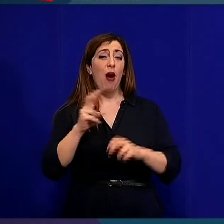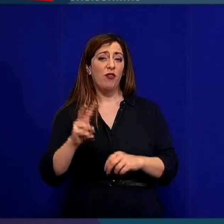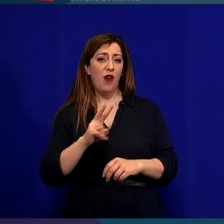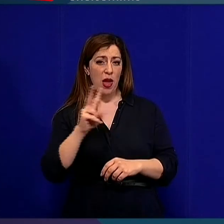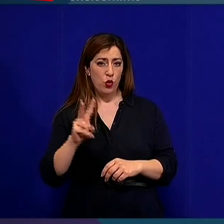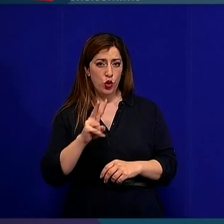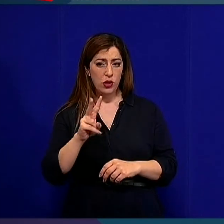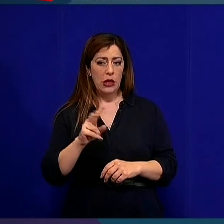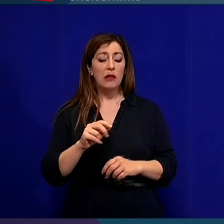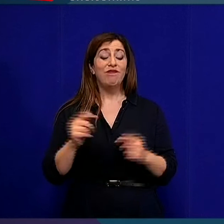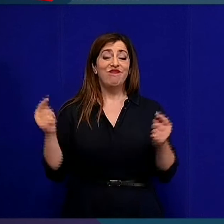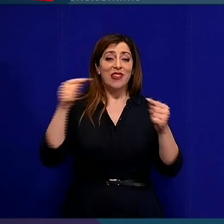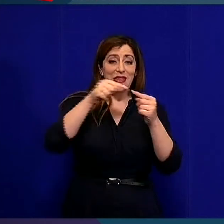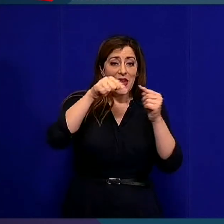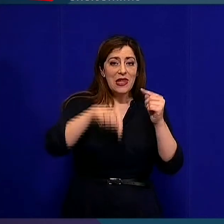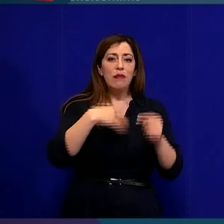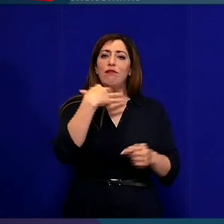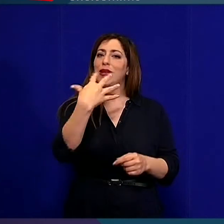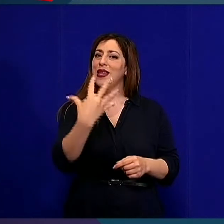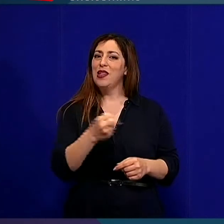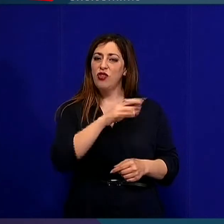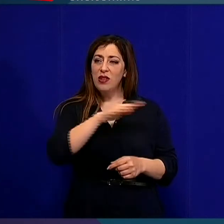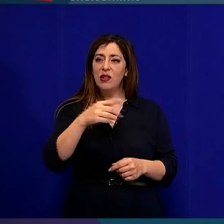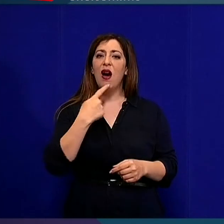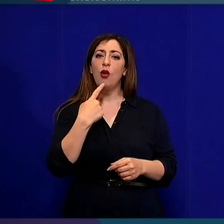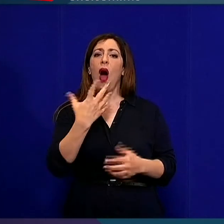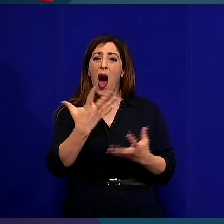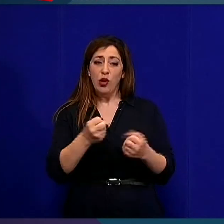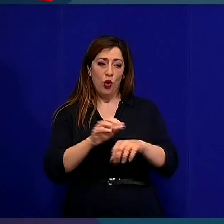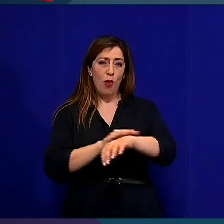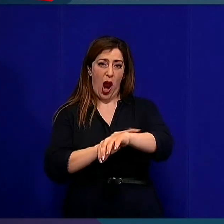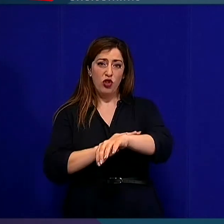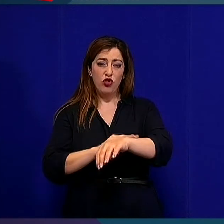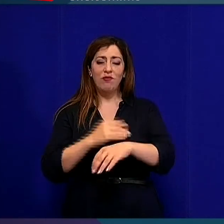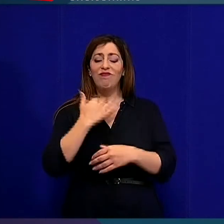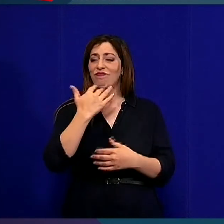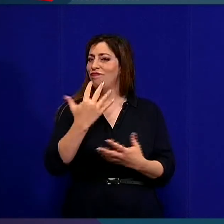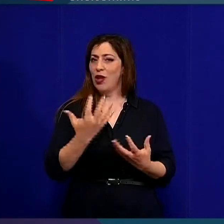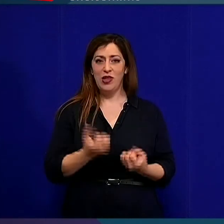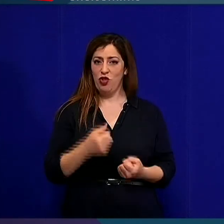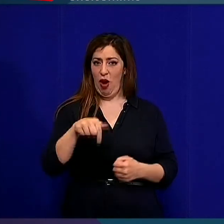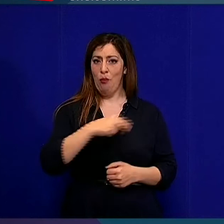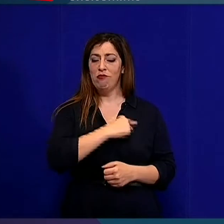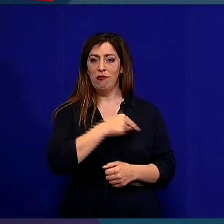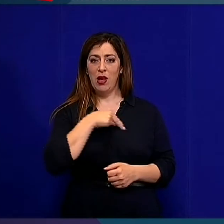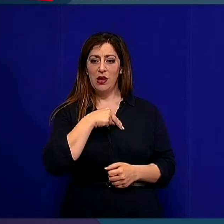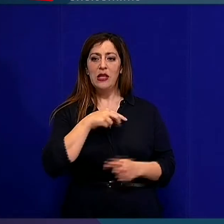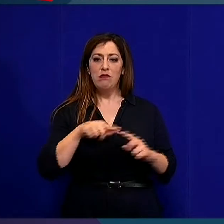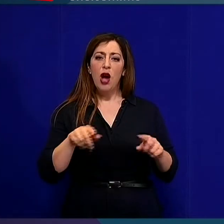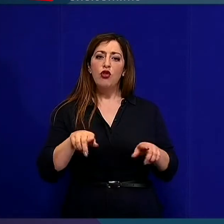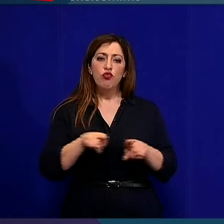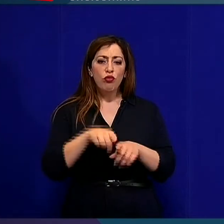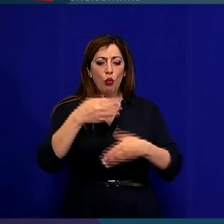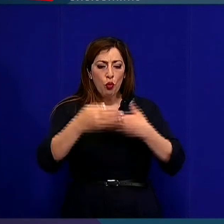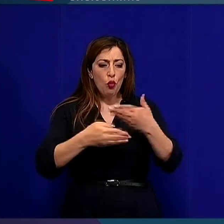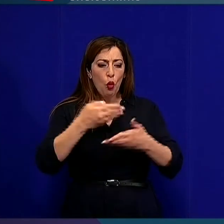nis fil-kazijiet li kena li kellom rapportati dawni r-Raxxis li iddin jarawa nkabarra min Malta. Pero aħna iddin inkombrun segu s-situazzjoni